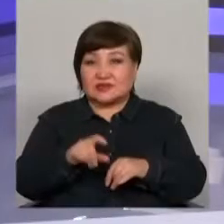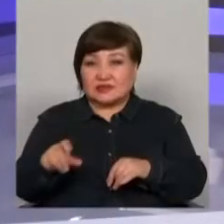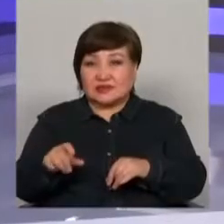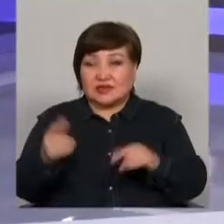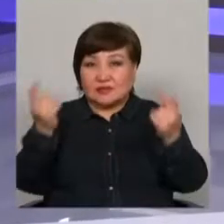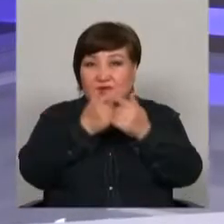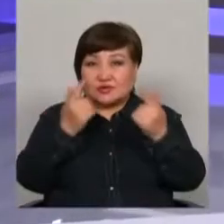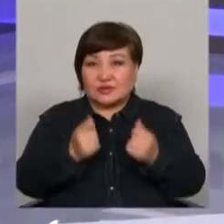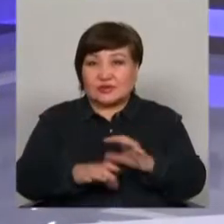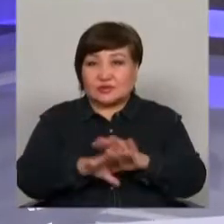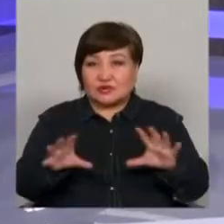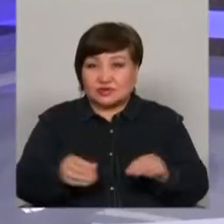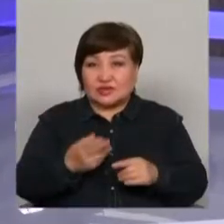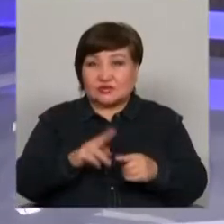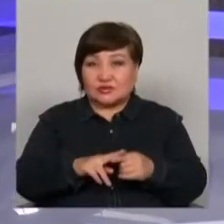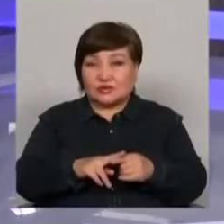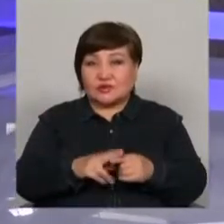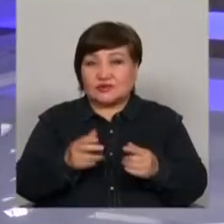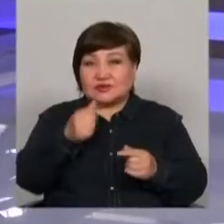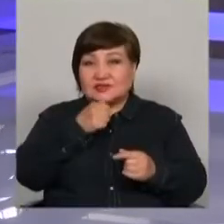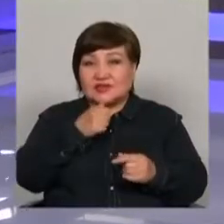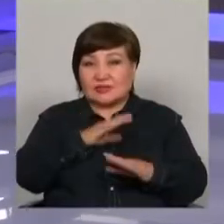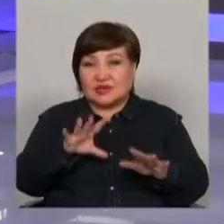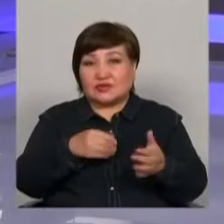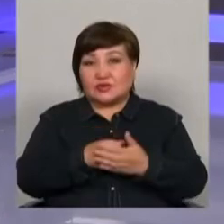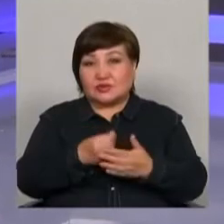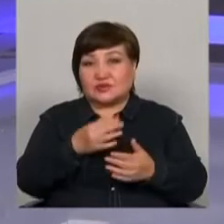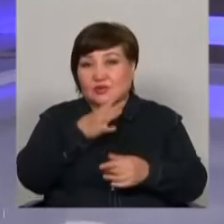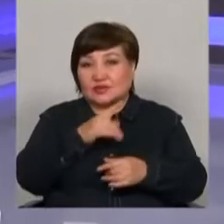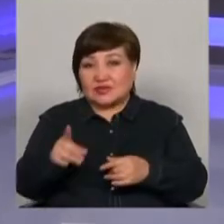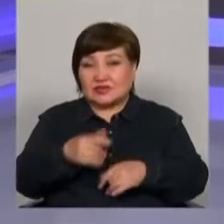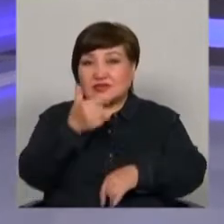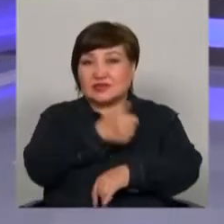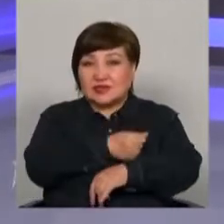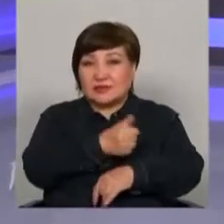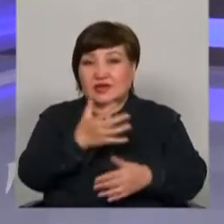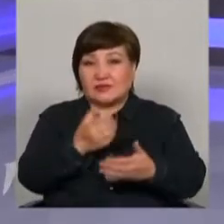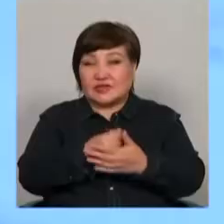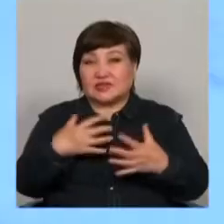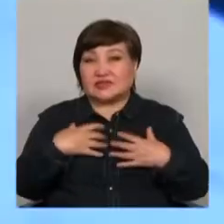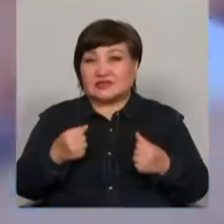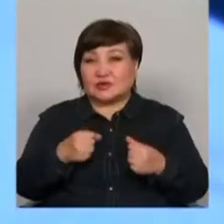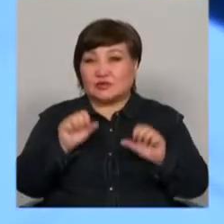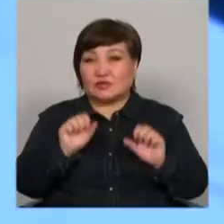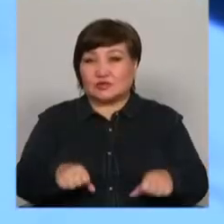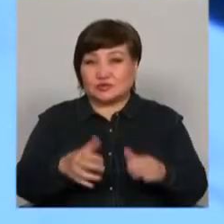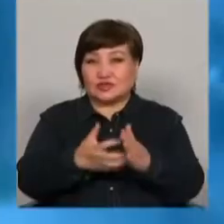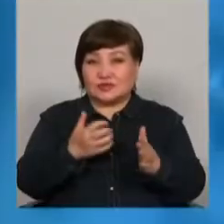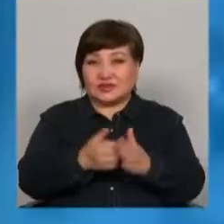бойынша көбінесе бұл жаңа вакцина алмаған, осы уақытқа дейін екпе алуға денсаулығының мүмкіншілігі жетпеген